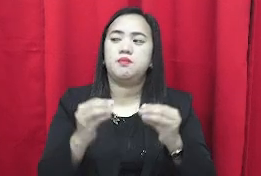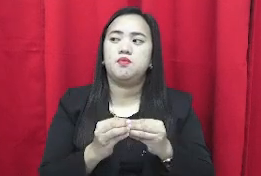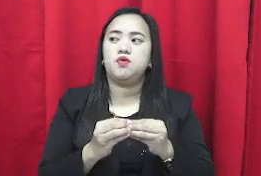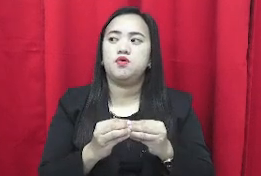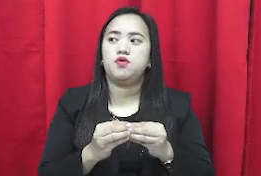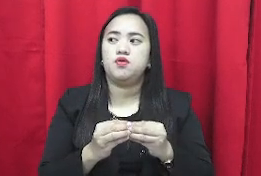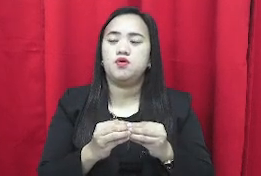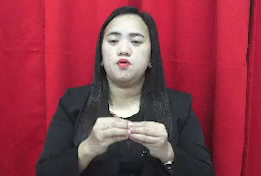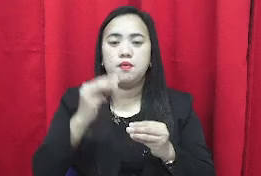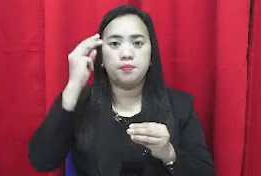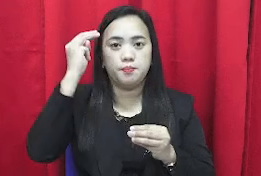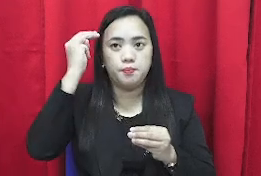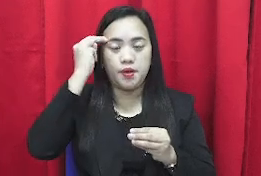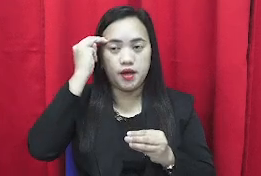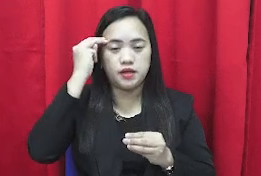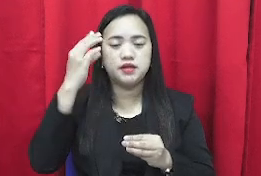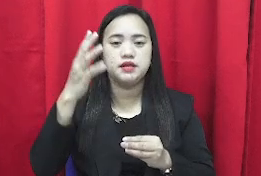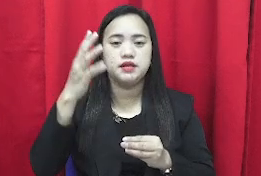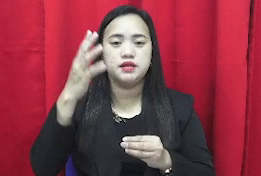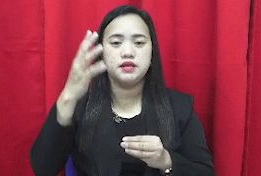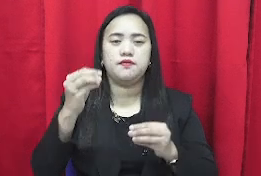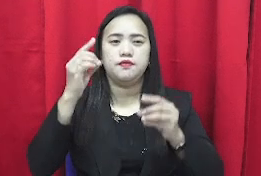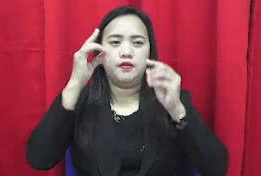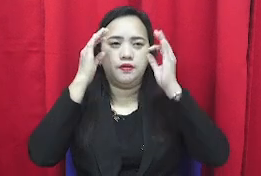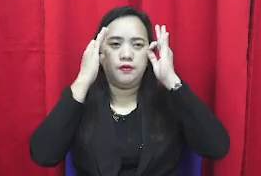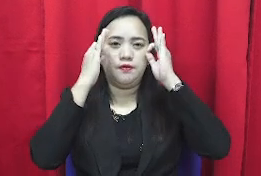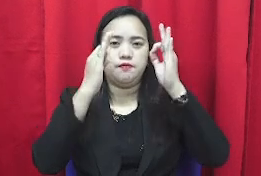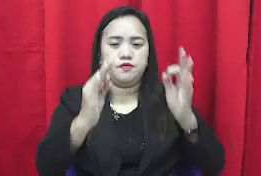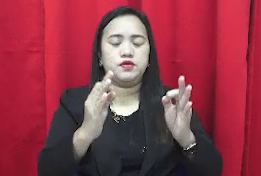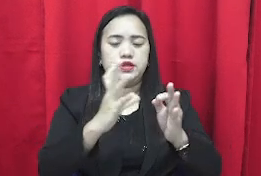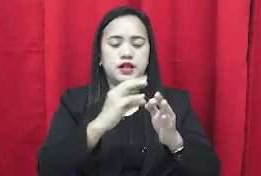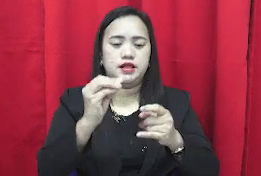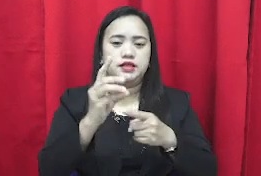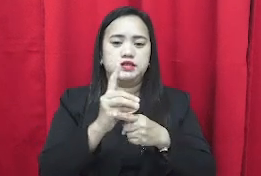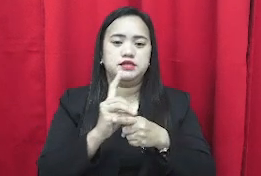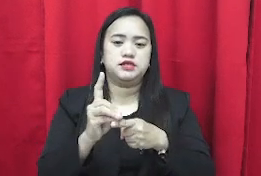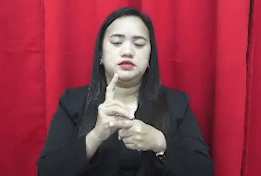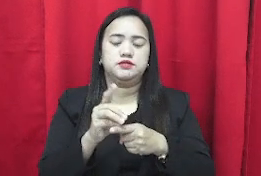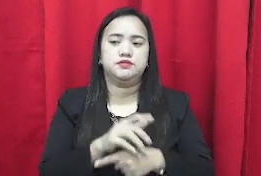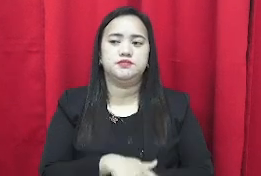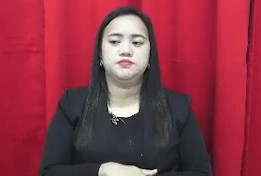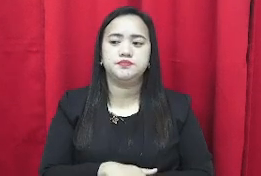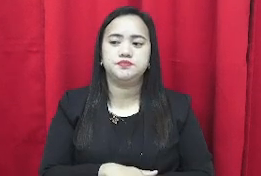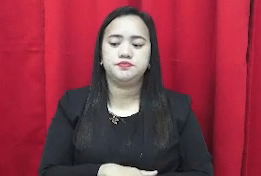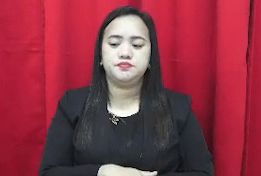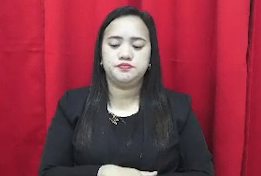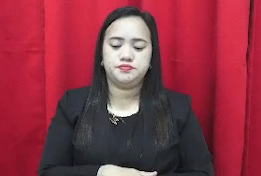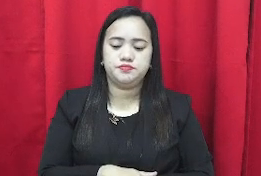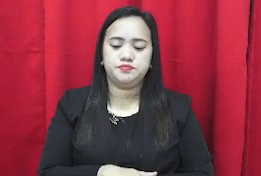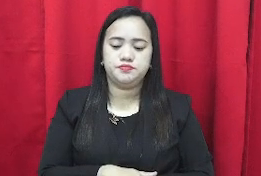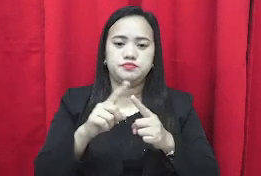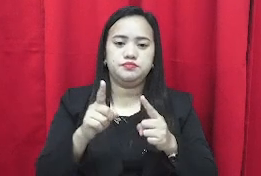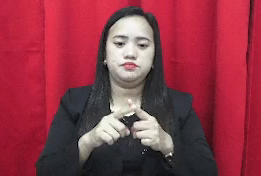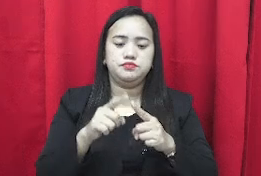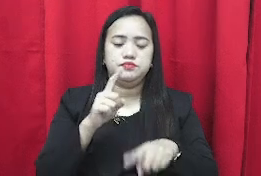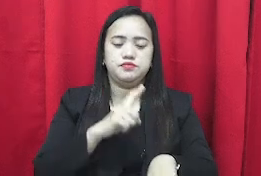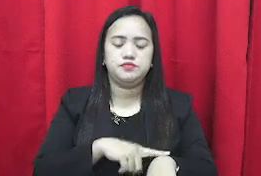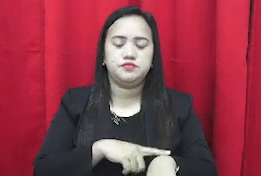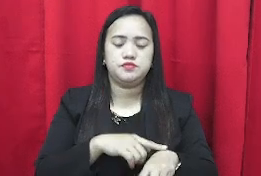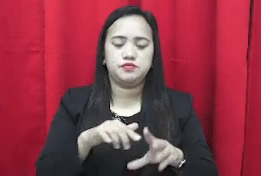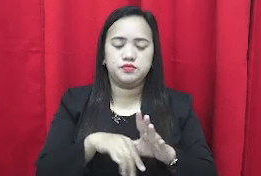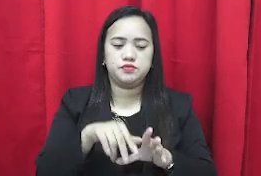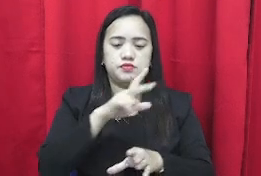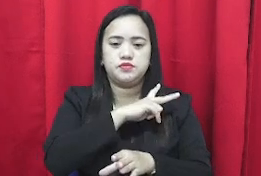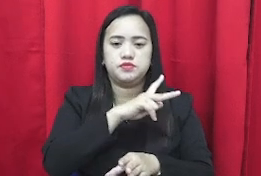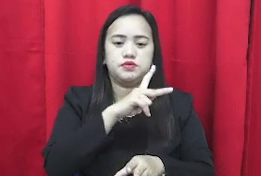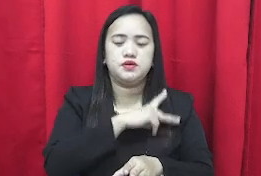more on mind ah Focus ito and discipline talaga pagdating sa kanilang pagiging sa kanilang personalidad you